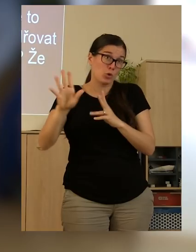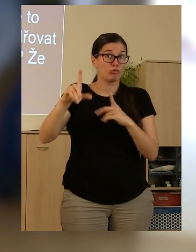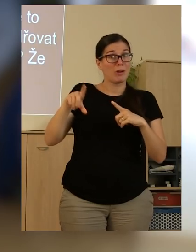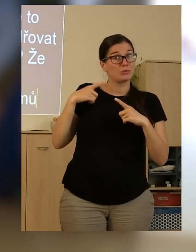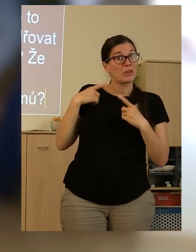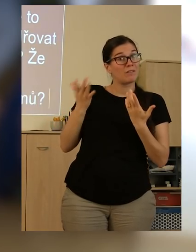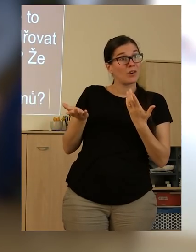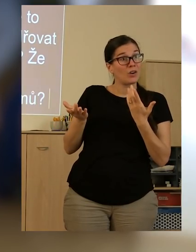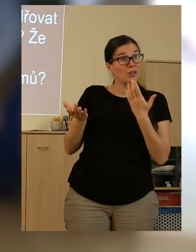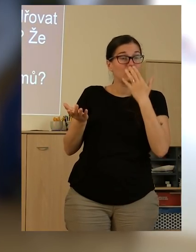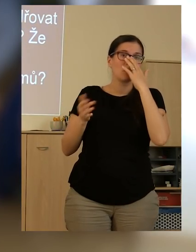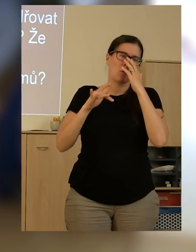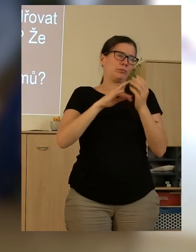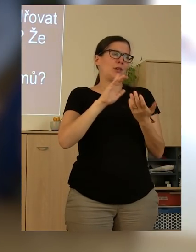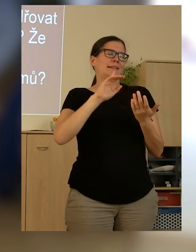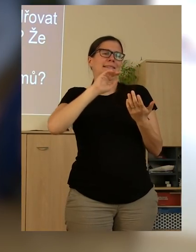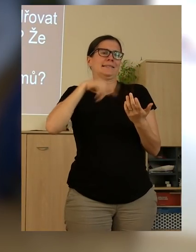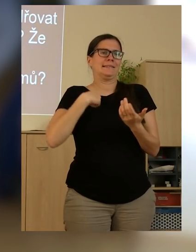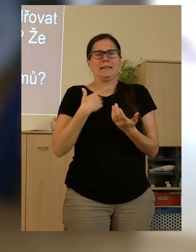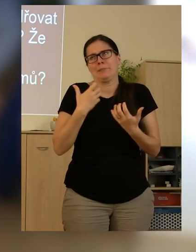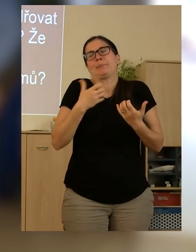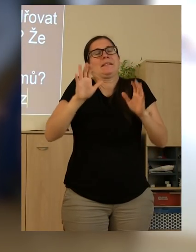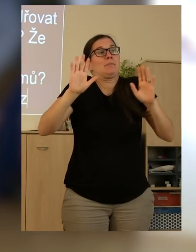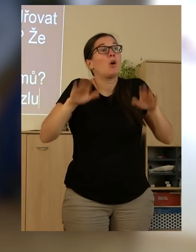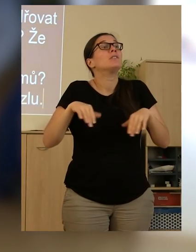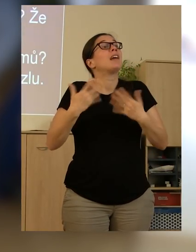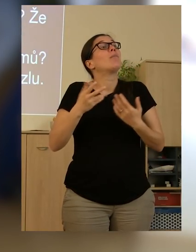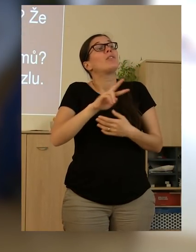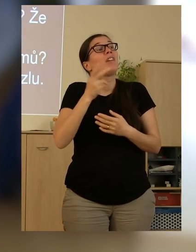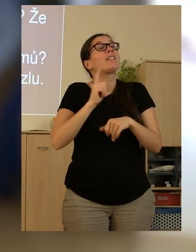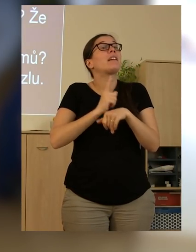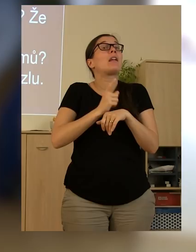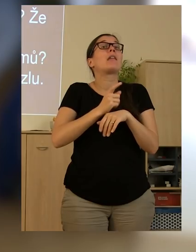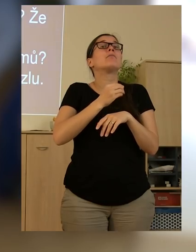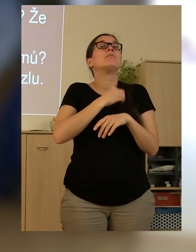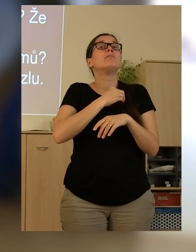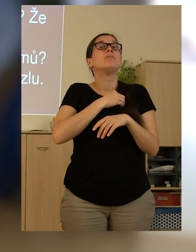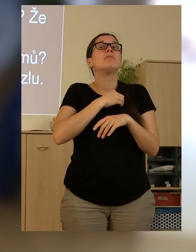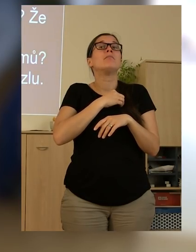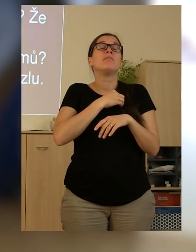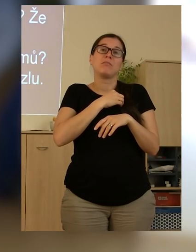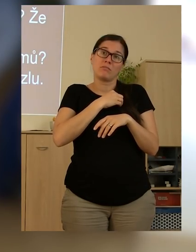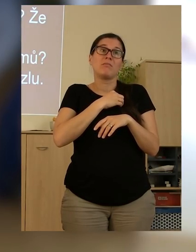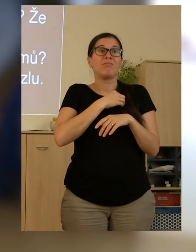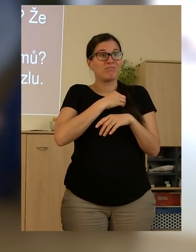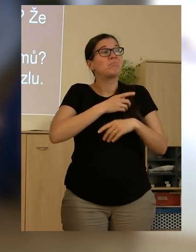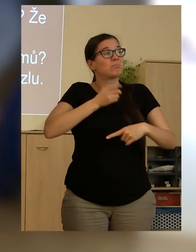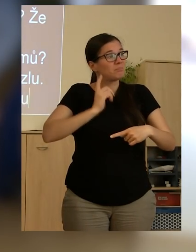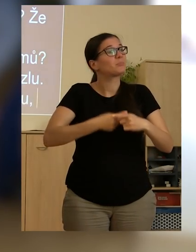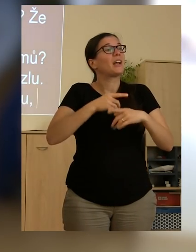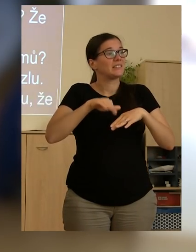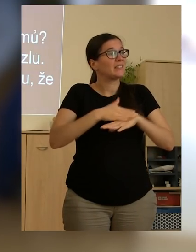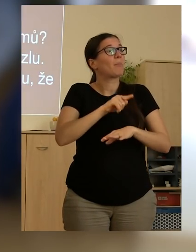Někdy mě s tím pošle do hajzlu a někdy řekne, to vám řeknu, že teda je úplně přesný tady